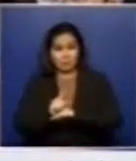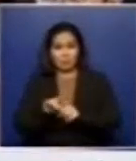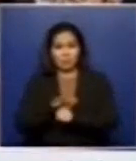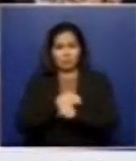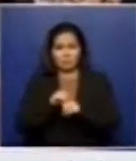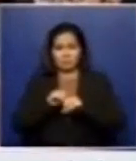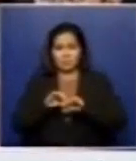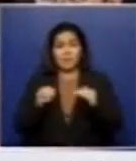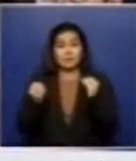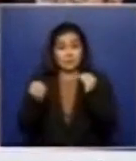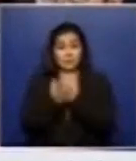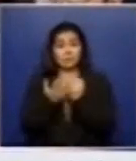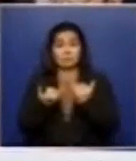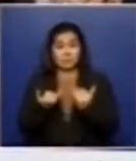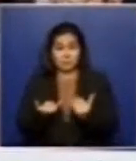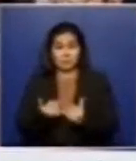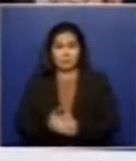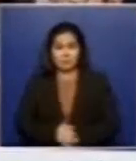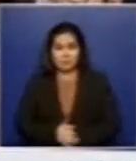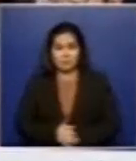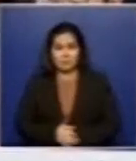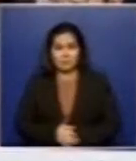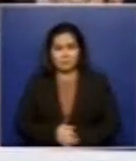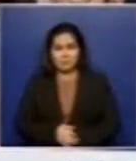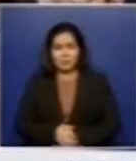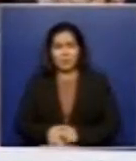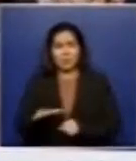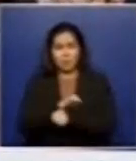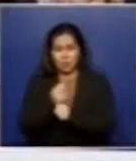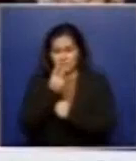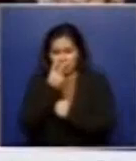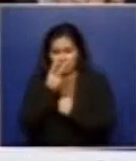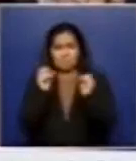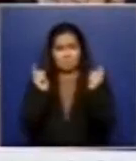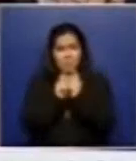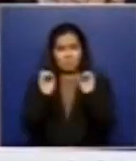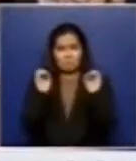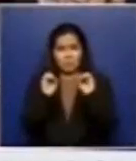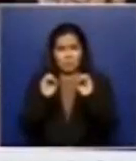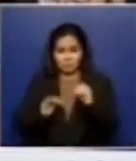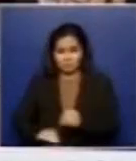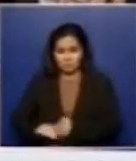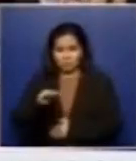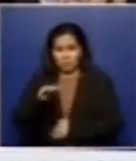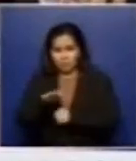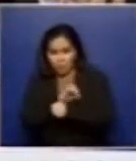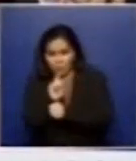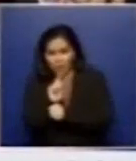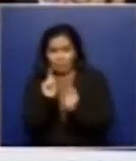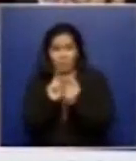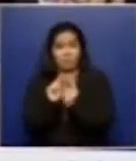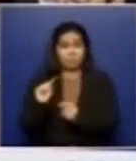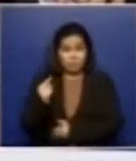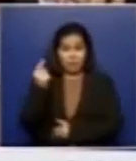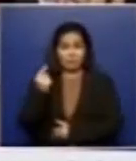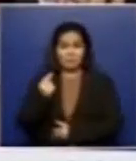อบนี้ซึ่งเป็นโควิดที่เราไม่เคยพบเราไม่เคยเจอตั้งแต่เกิดมาครับวันนี้นี่เรา